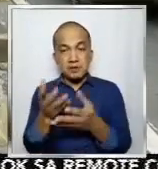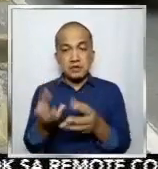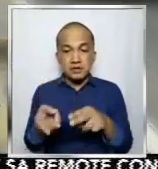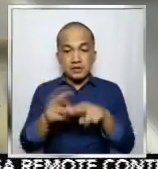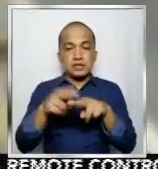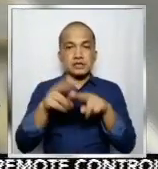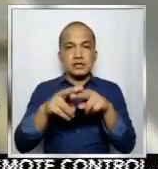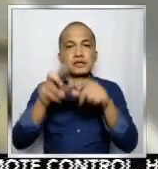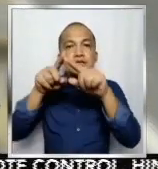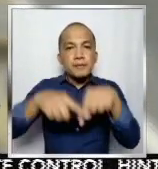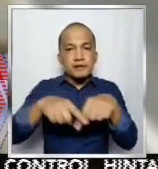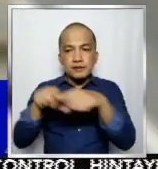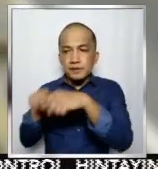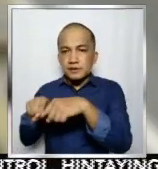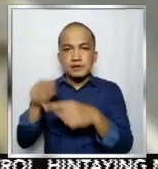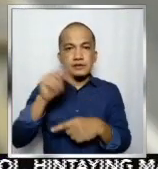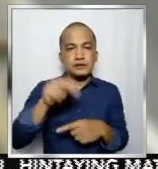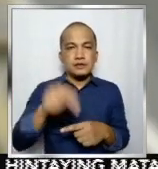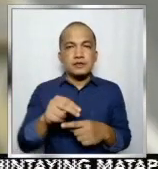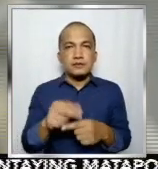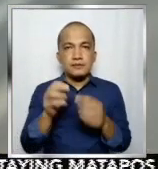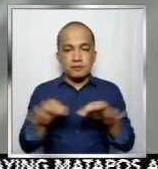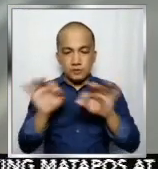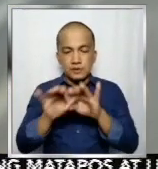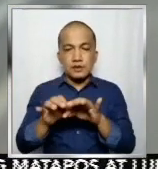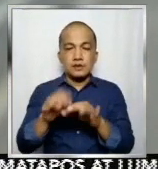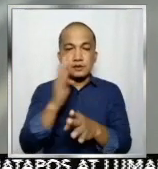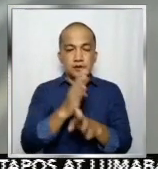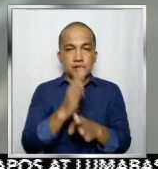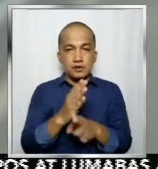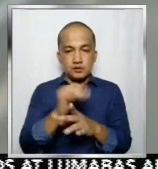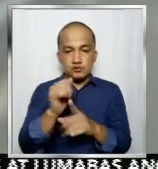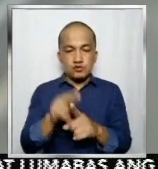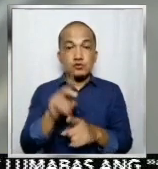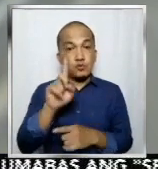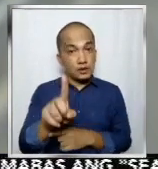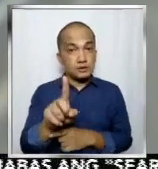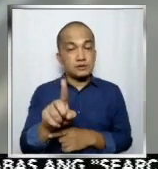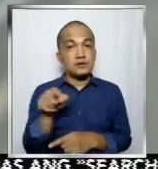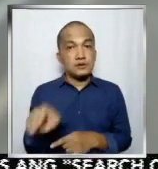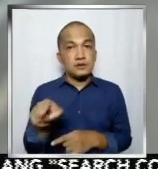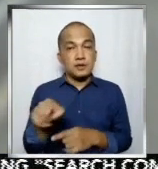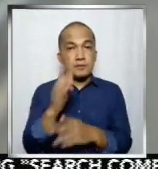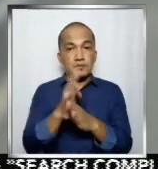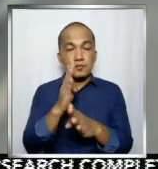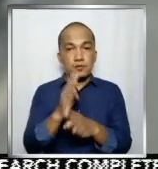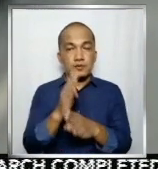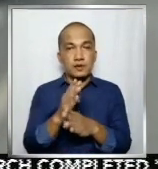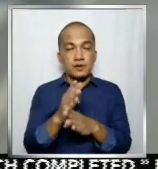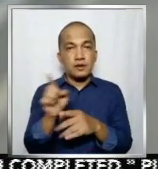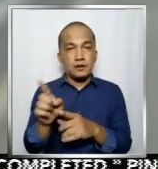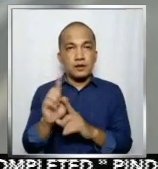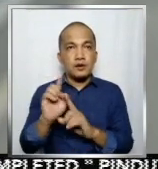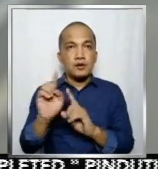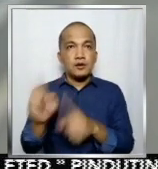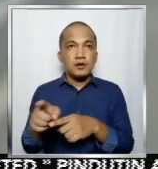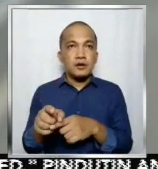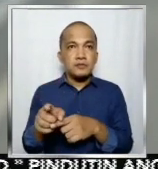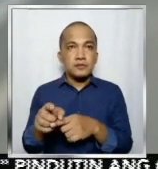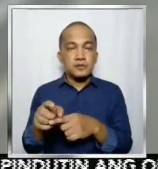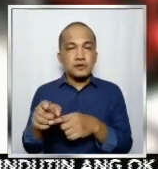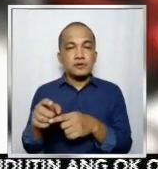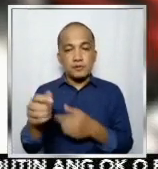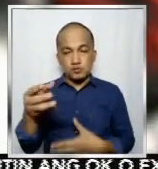Ang bus lang natatakbo sa June 1 is yung mga bus na mag-augment sa tren, ano? MRT, LRT at